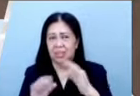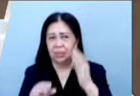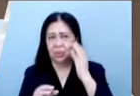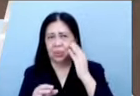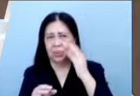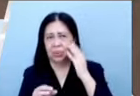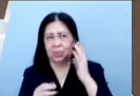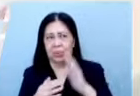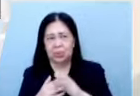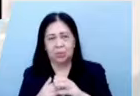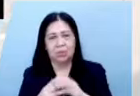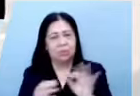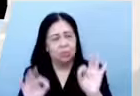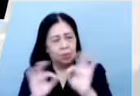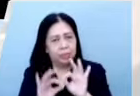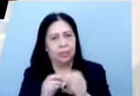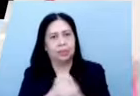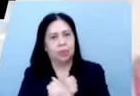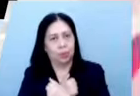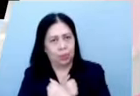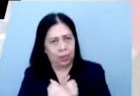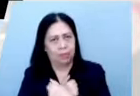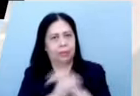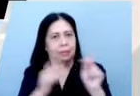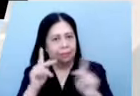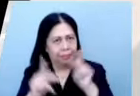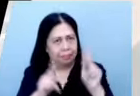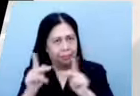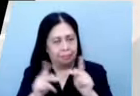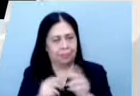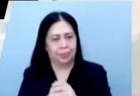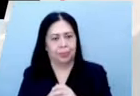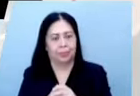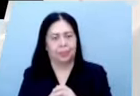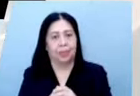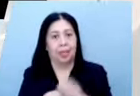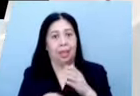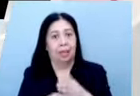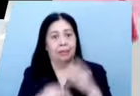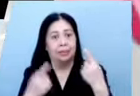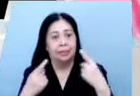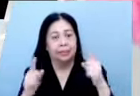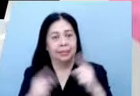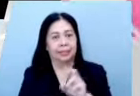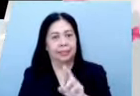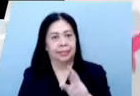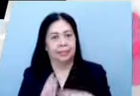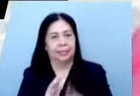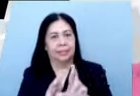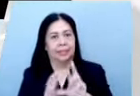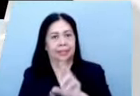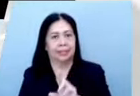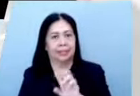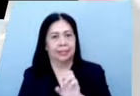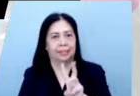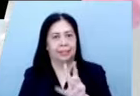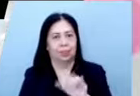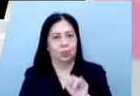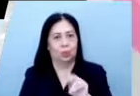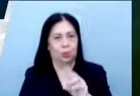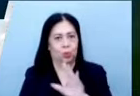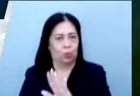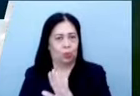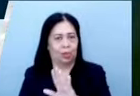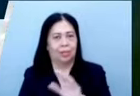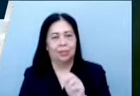tao na wala kang hinging kapalit. Matapos ang success ng family drama na Rewind na pelikula nila ng asawang si Dingdong